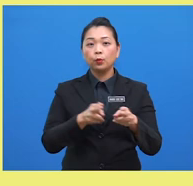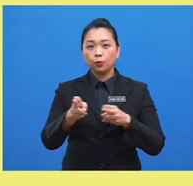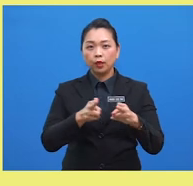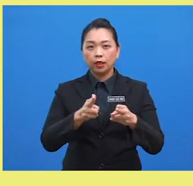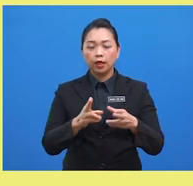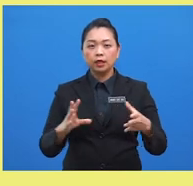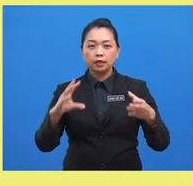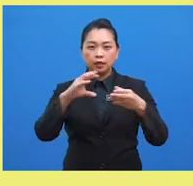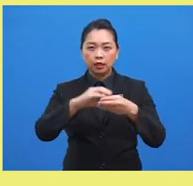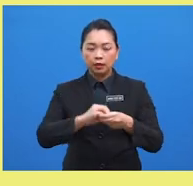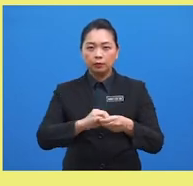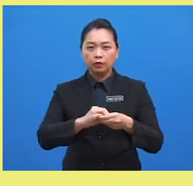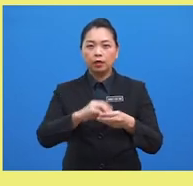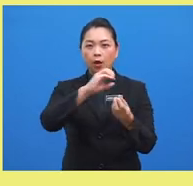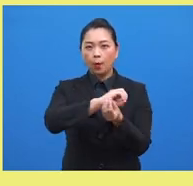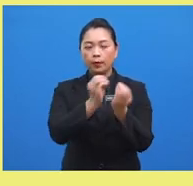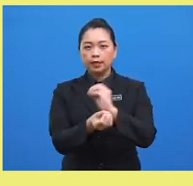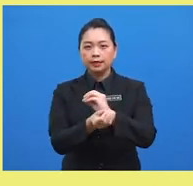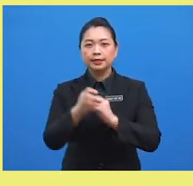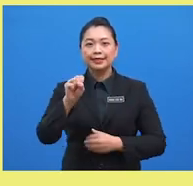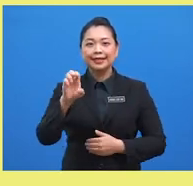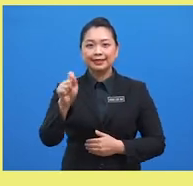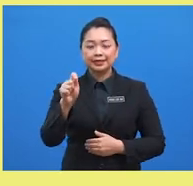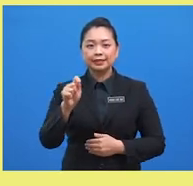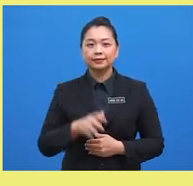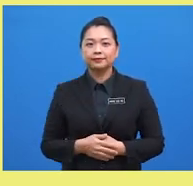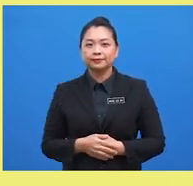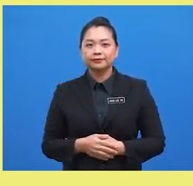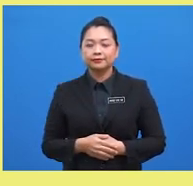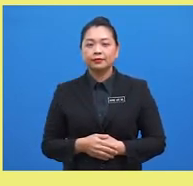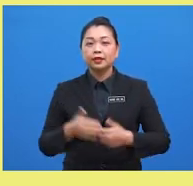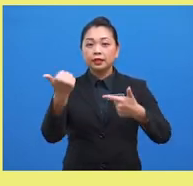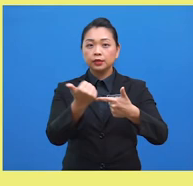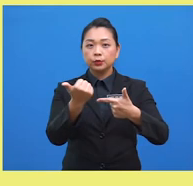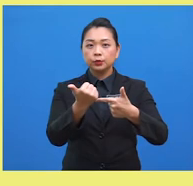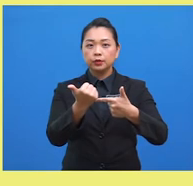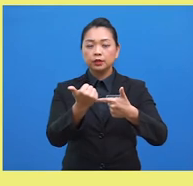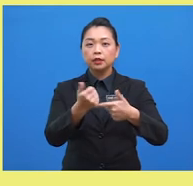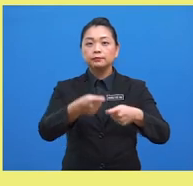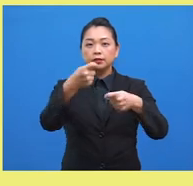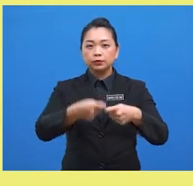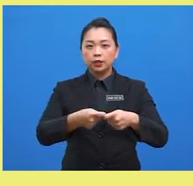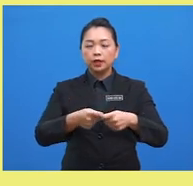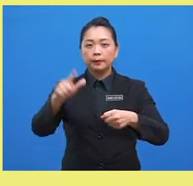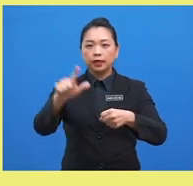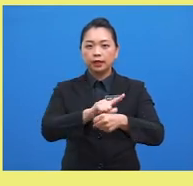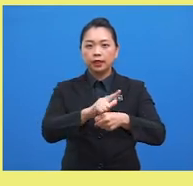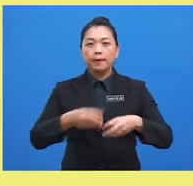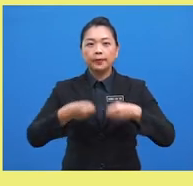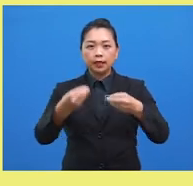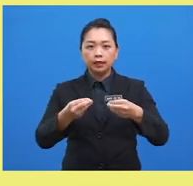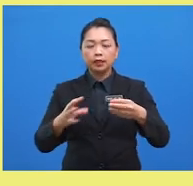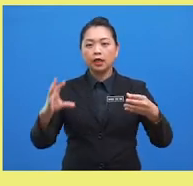dan menghuraikan gabungan operasi set. Kedua, menentukan pelengkap